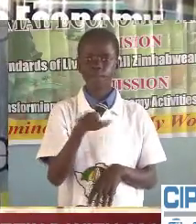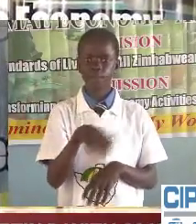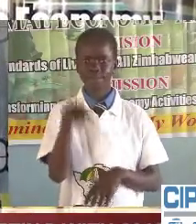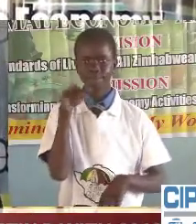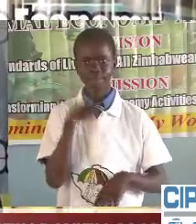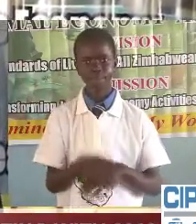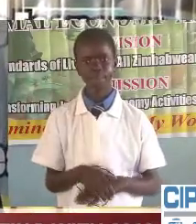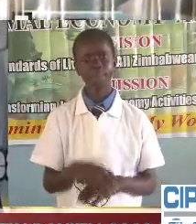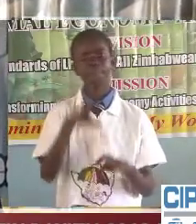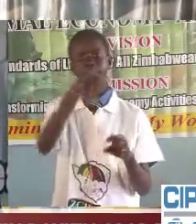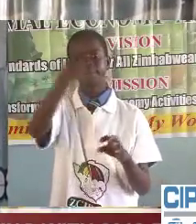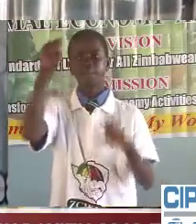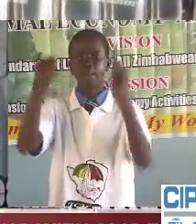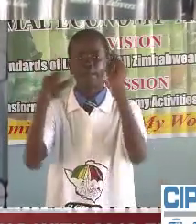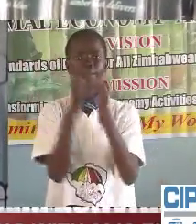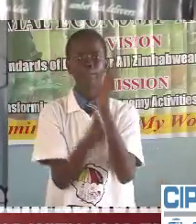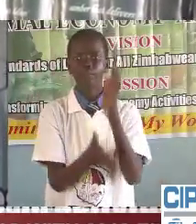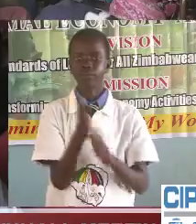Harisarudzi